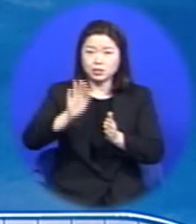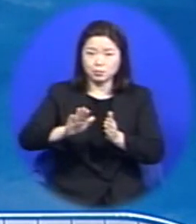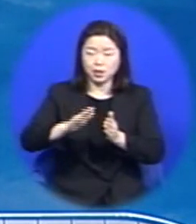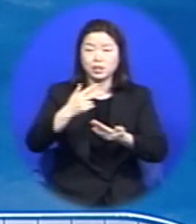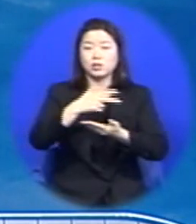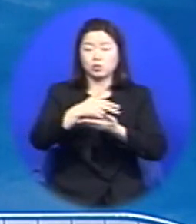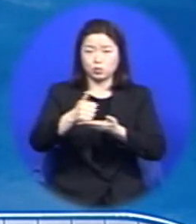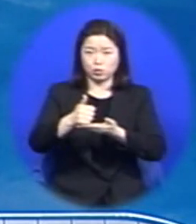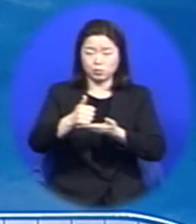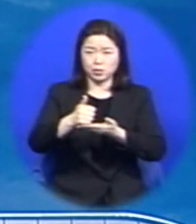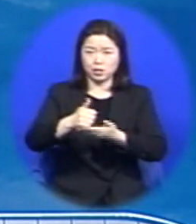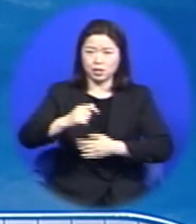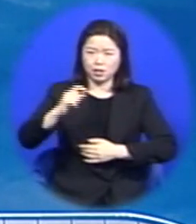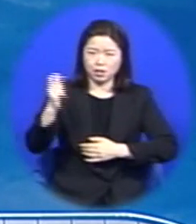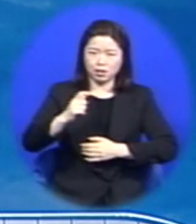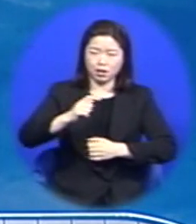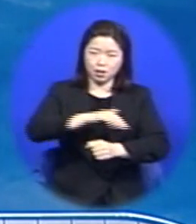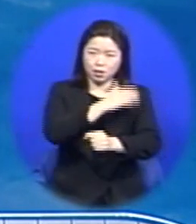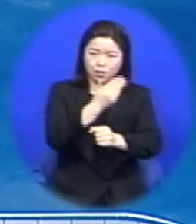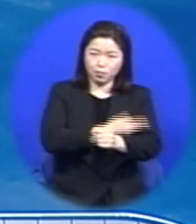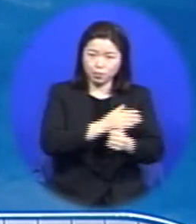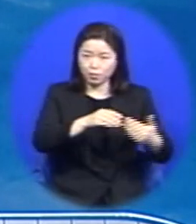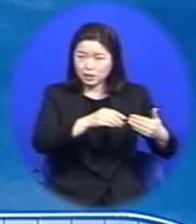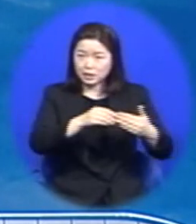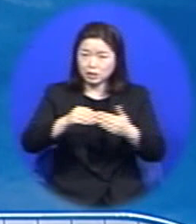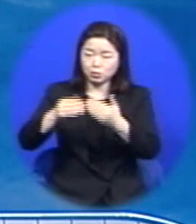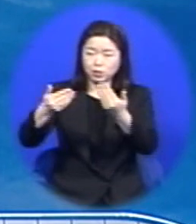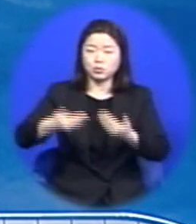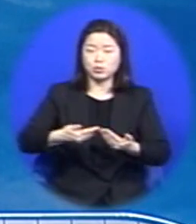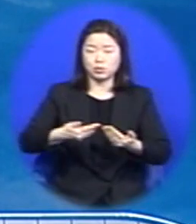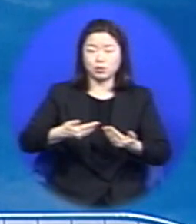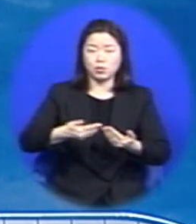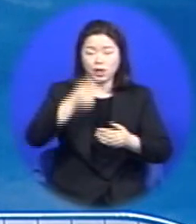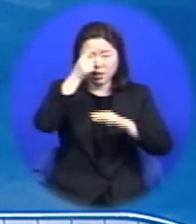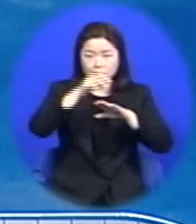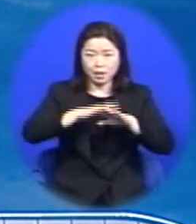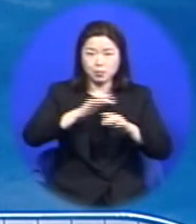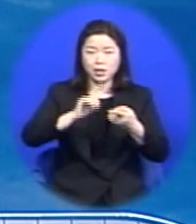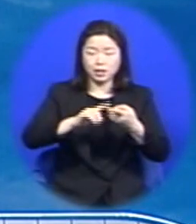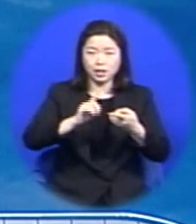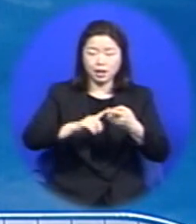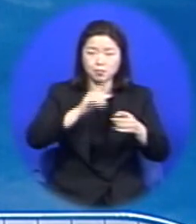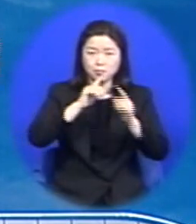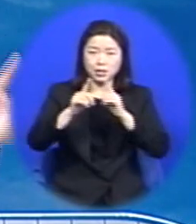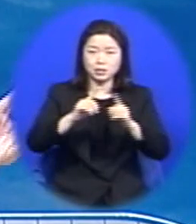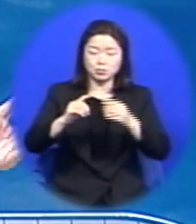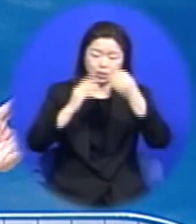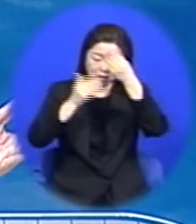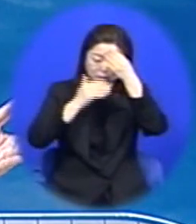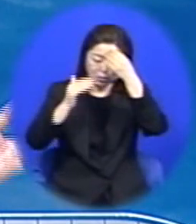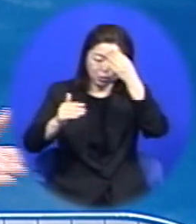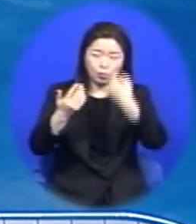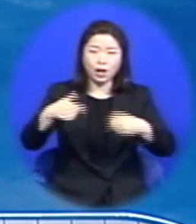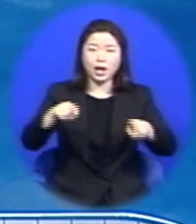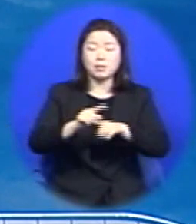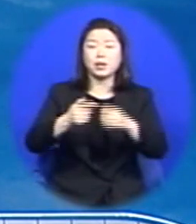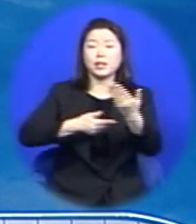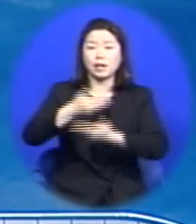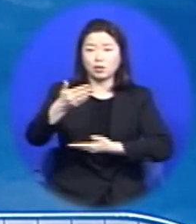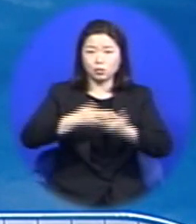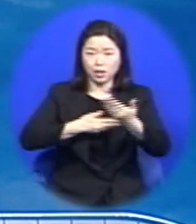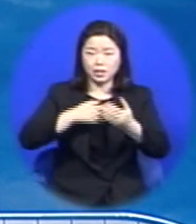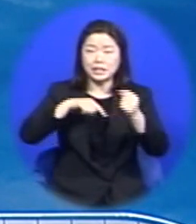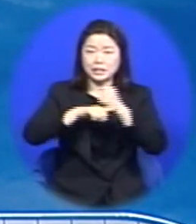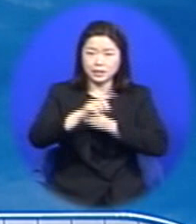주님이 강권적으로 인도하셔서 예배에 대한 말씀을 먼저 성도들과 함께 나누라고 하시는 뜻이